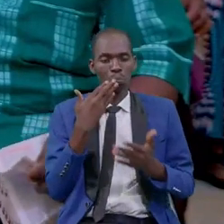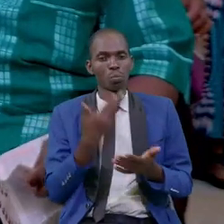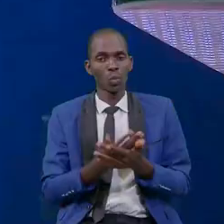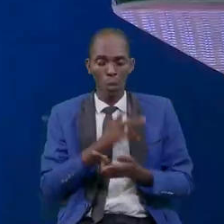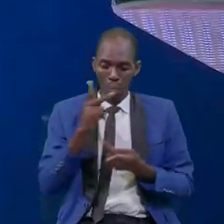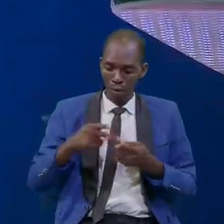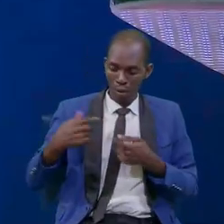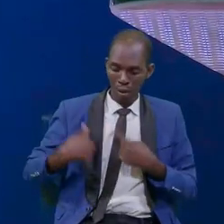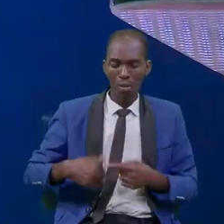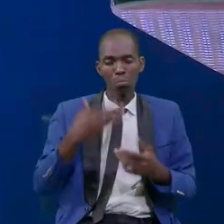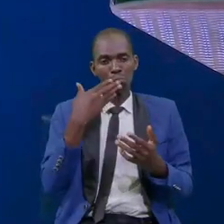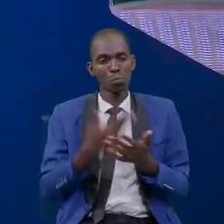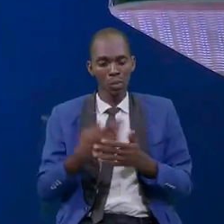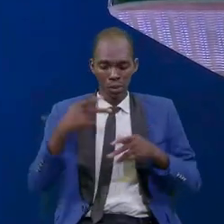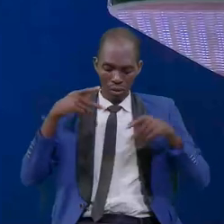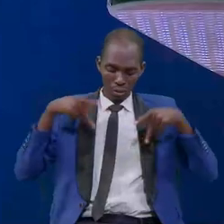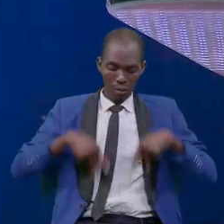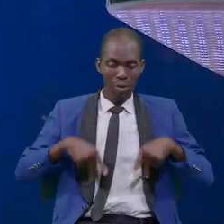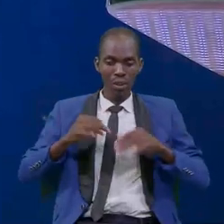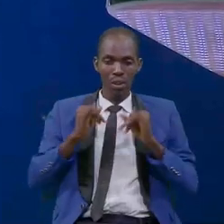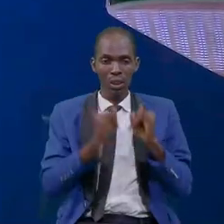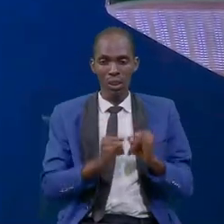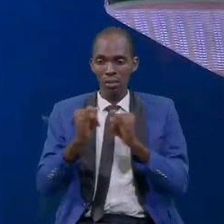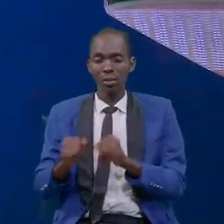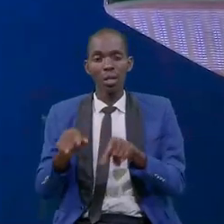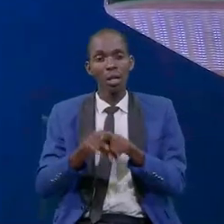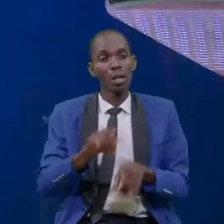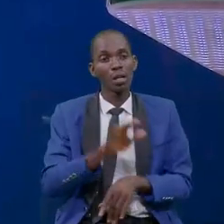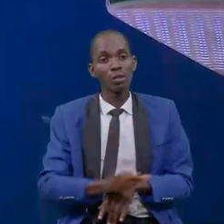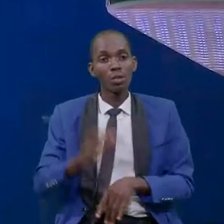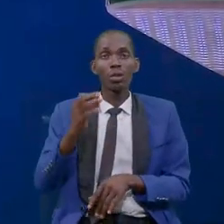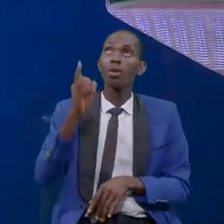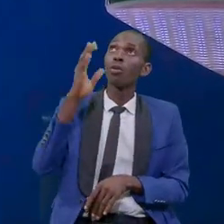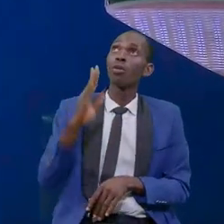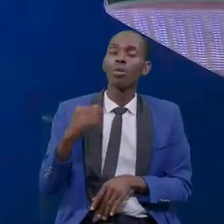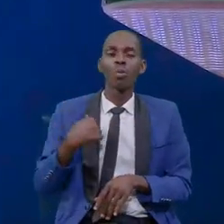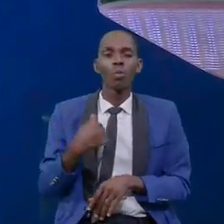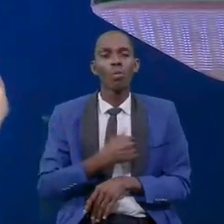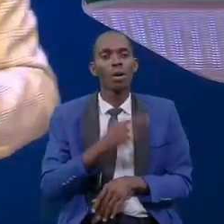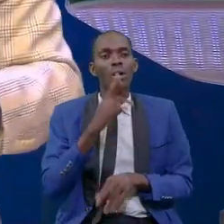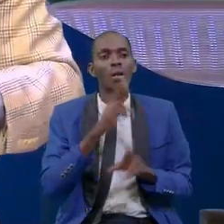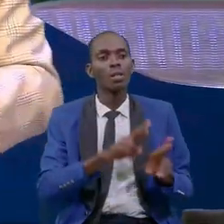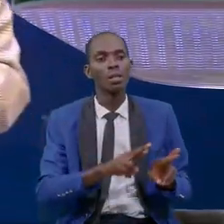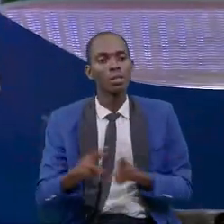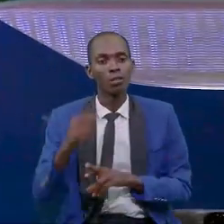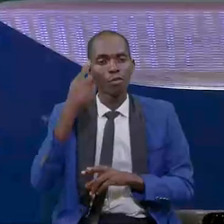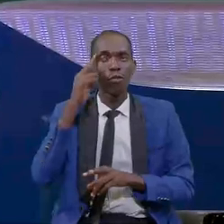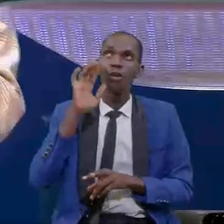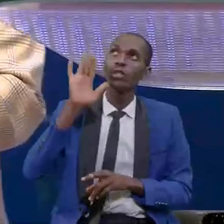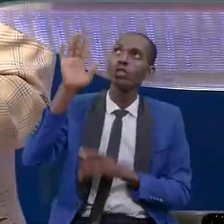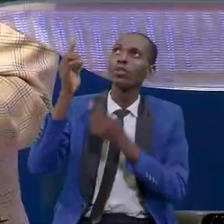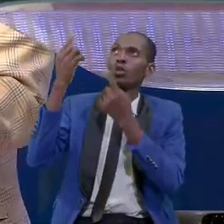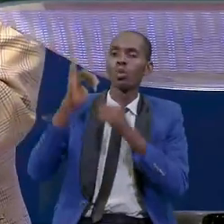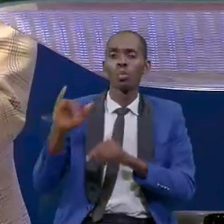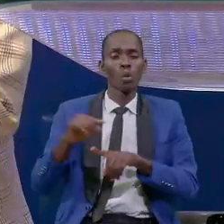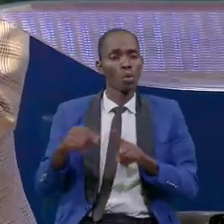pur, personnellement, individuellement, en tant qu'enfant de Dieu, nous sommes prêts pour son